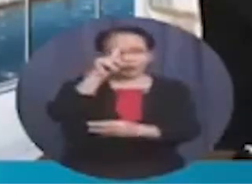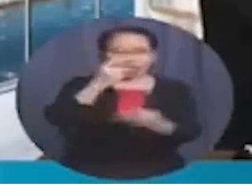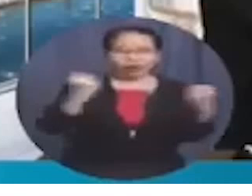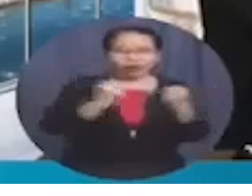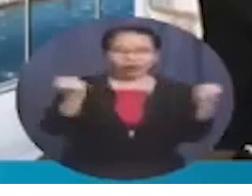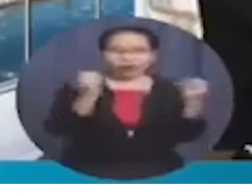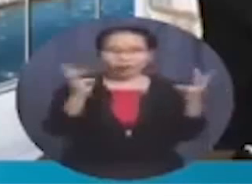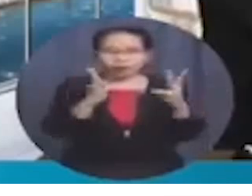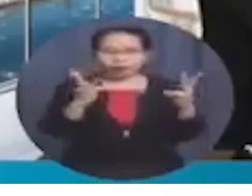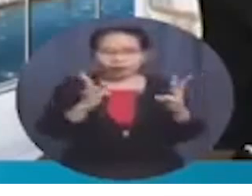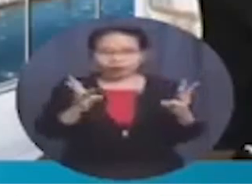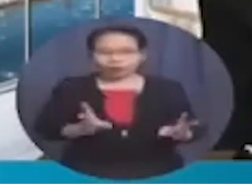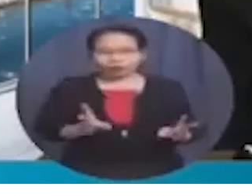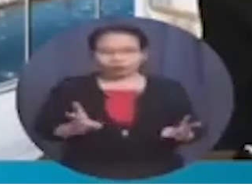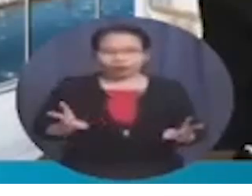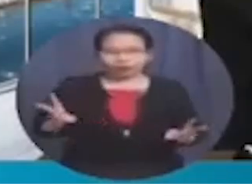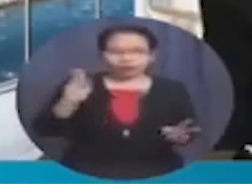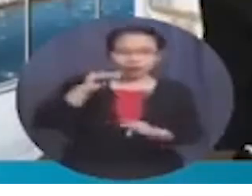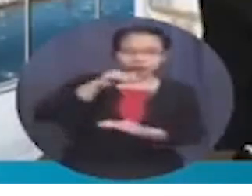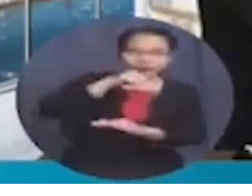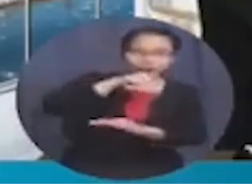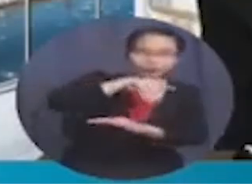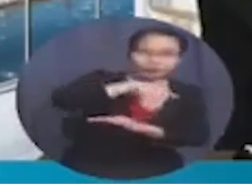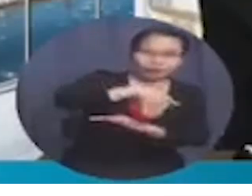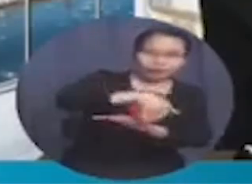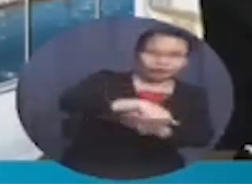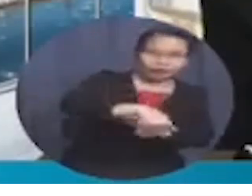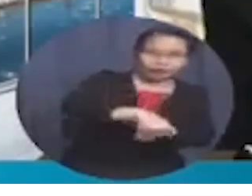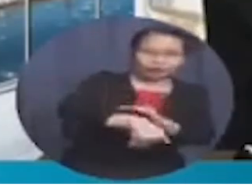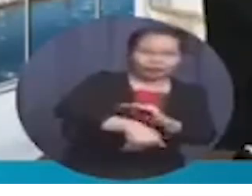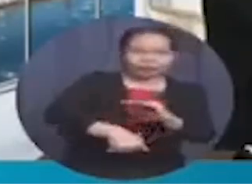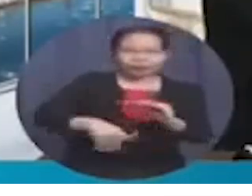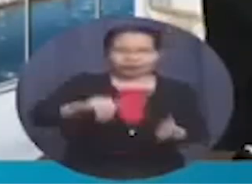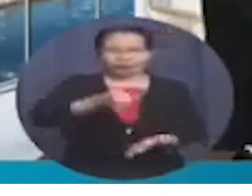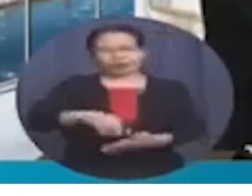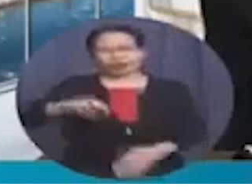cold winter's night that